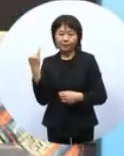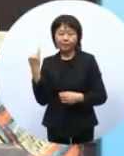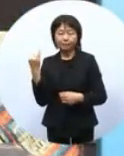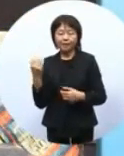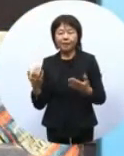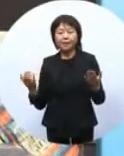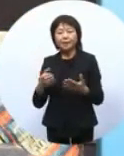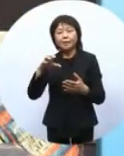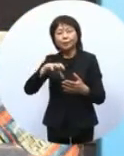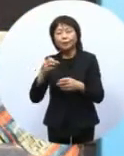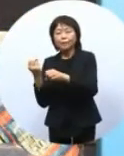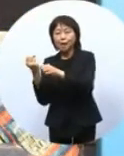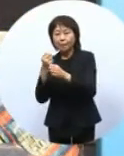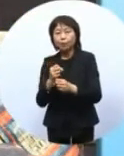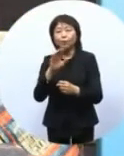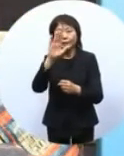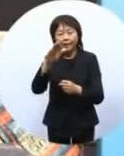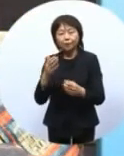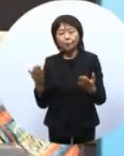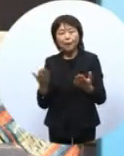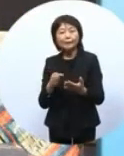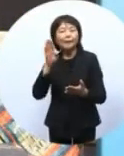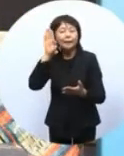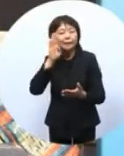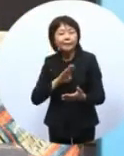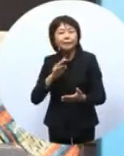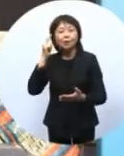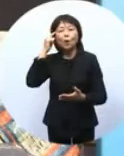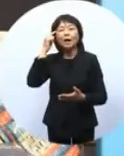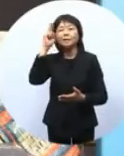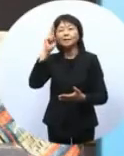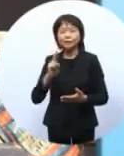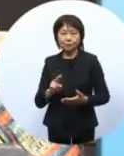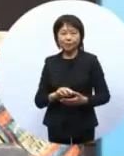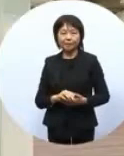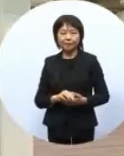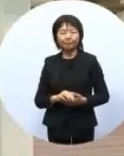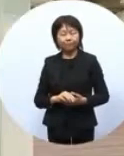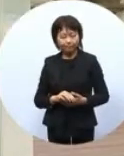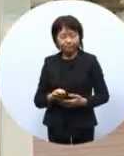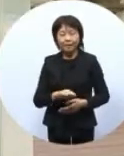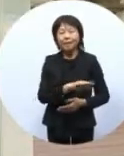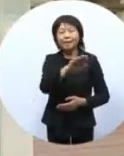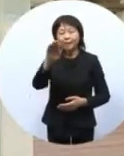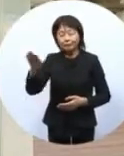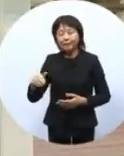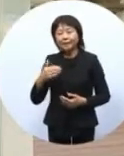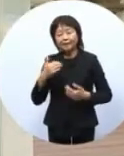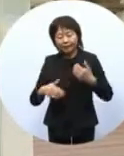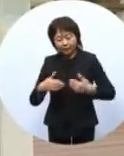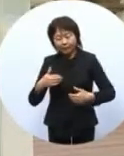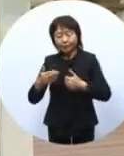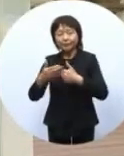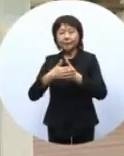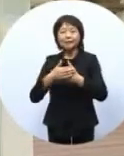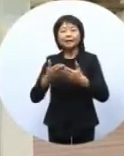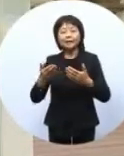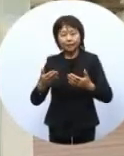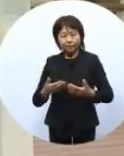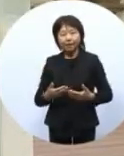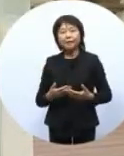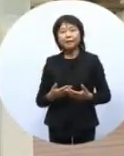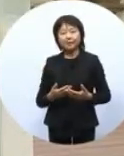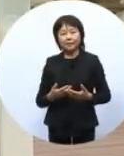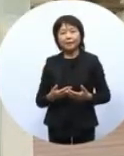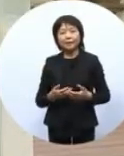場に復帰した後も働きやすさを感じるそうです。 みんな楽しく支えてくれていて、